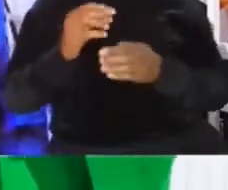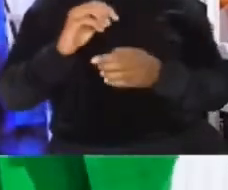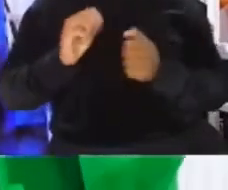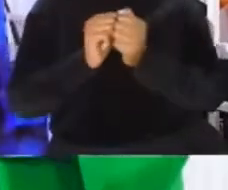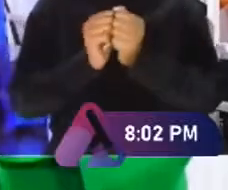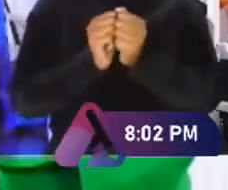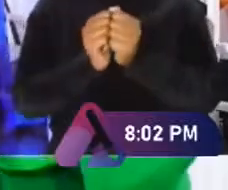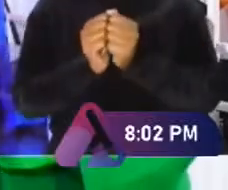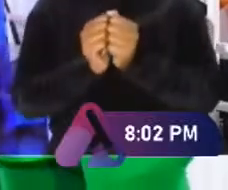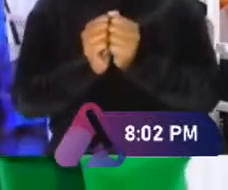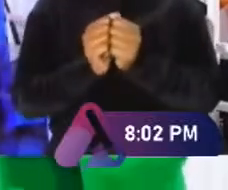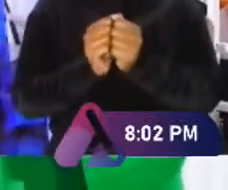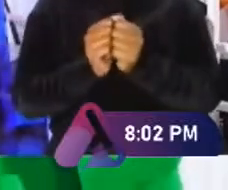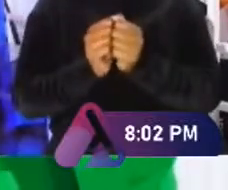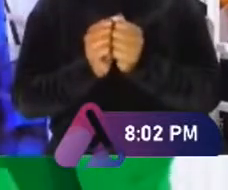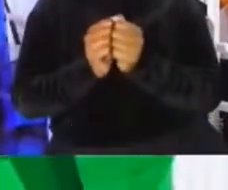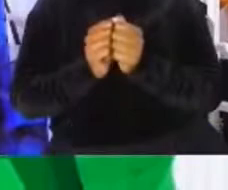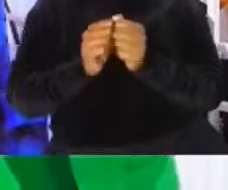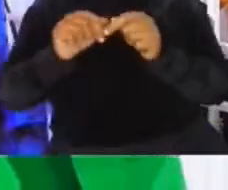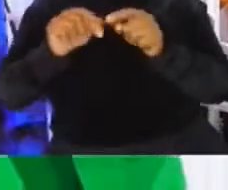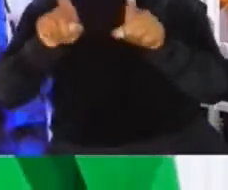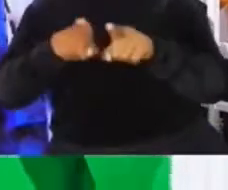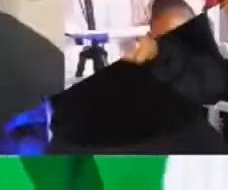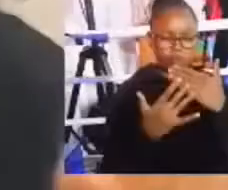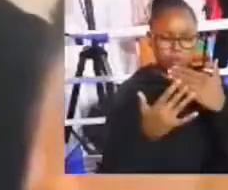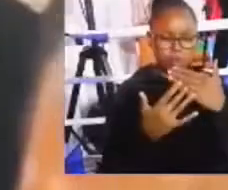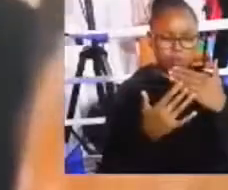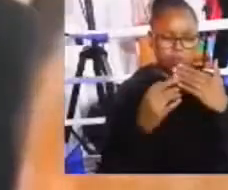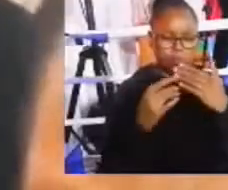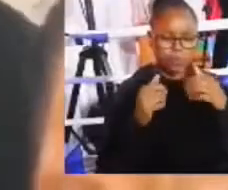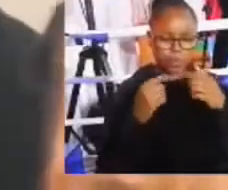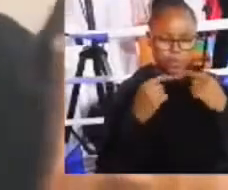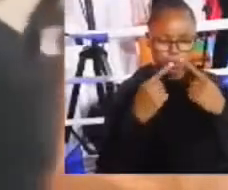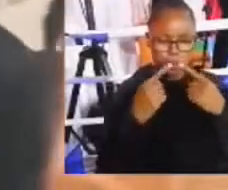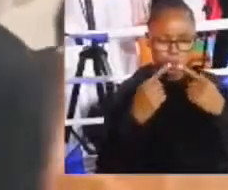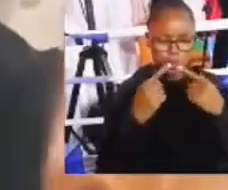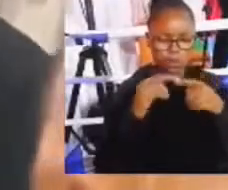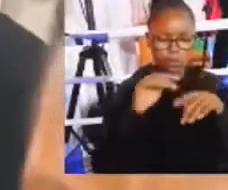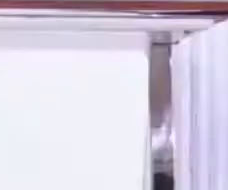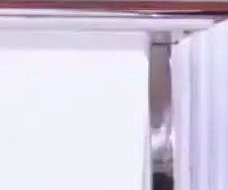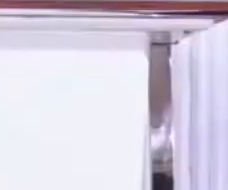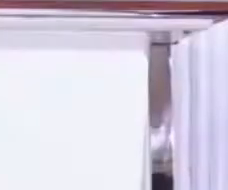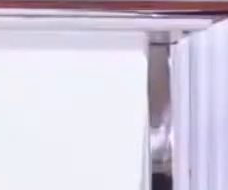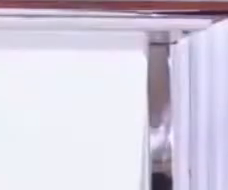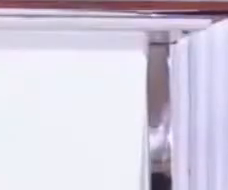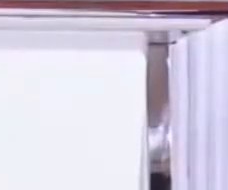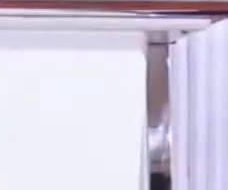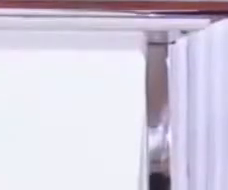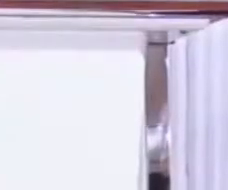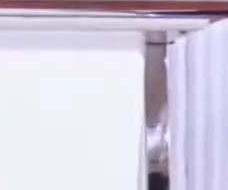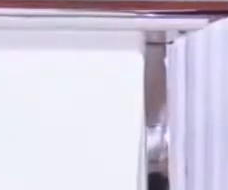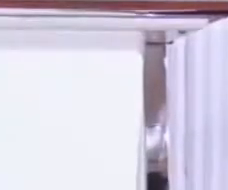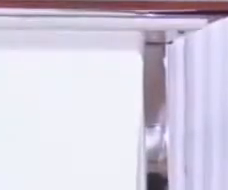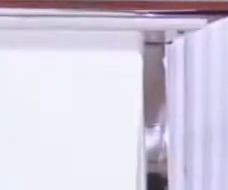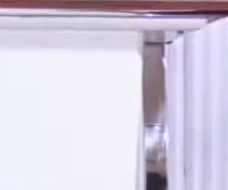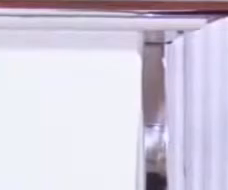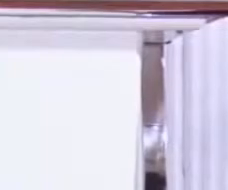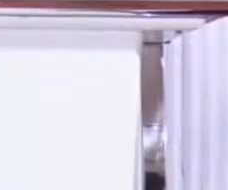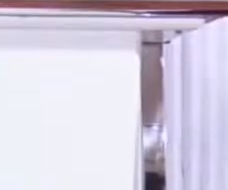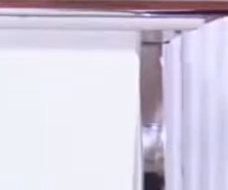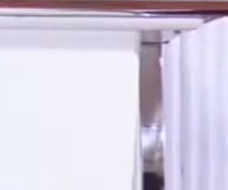Onare tugo manete nao kigo gona inegeke. Uthatha ya Jehova mutura uloyo. Wewe Ngai,